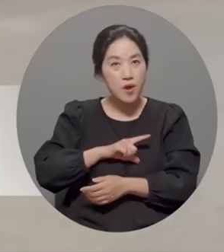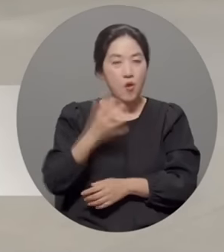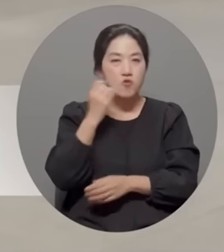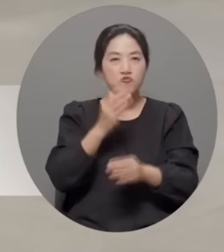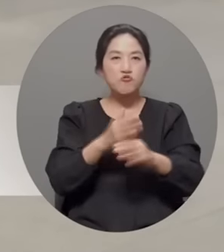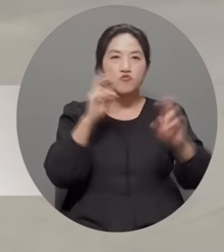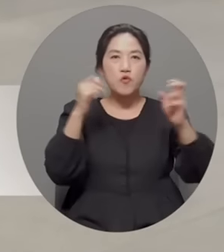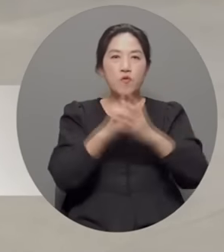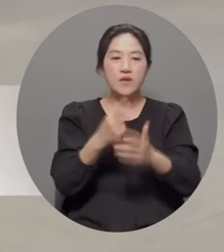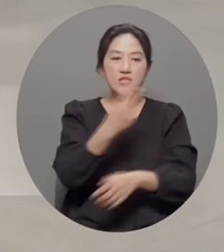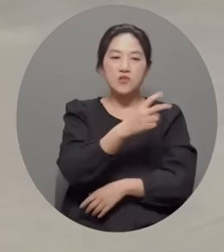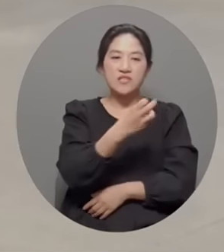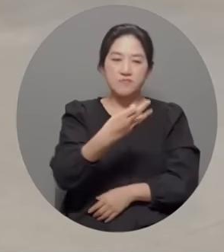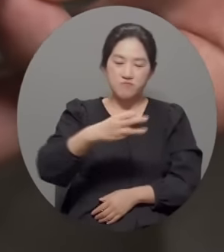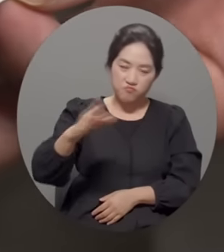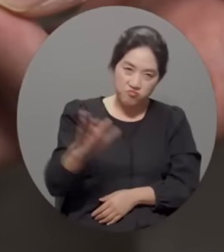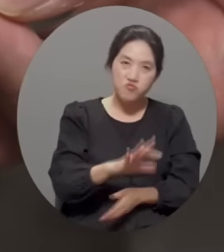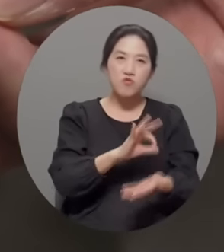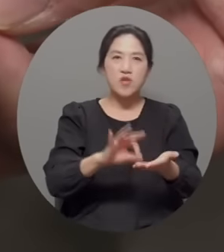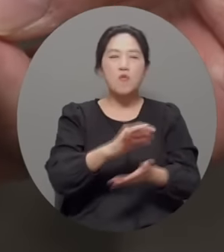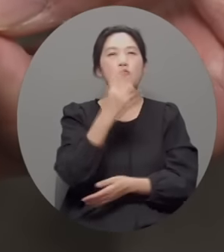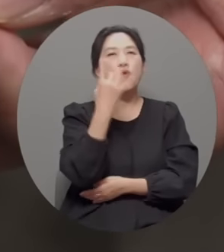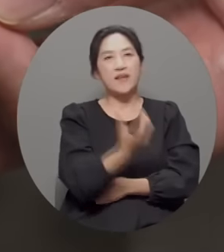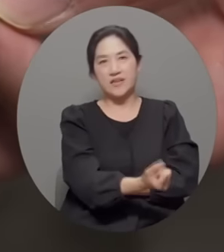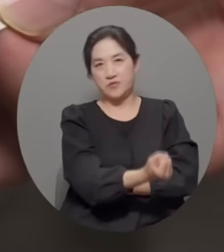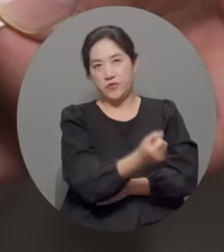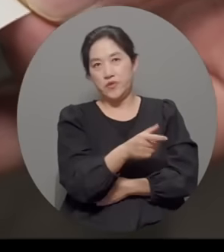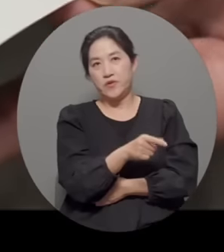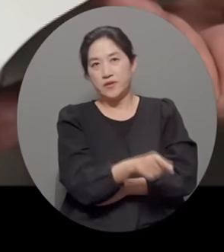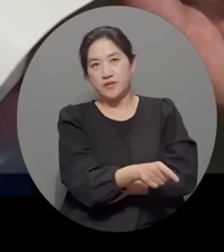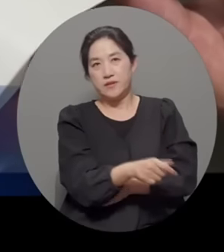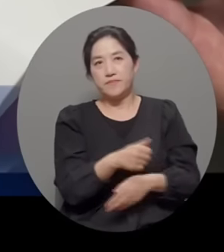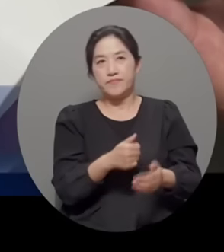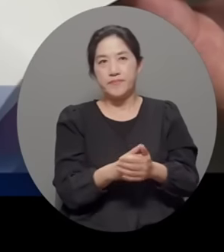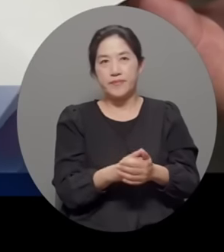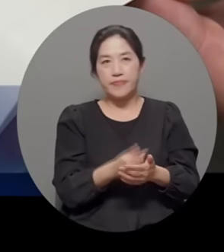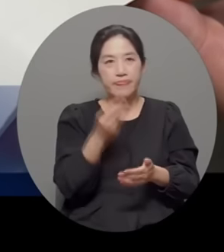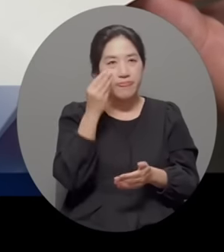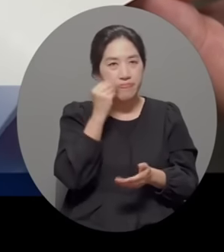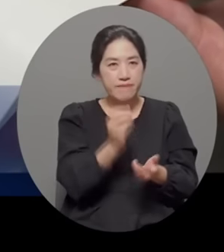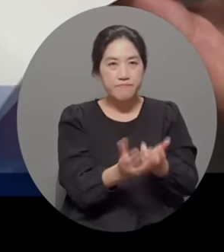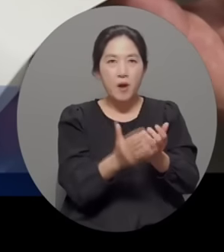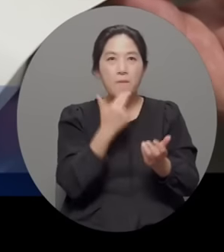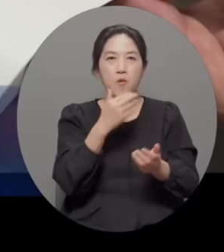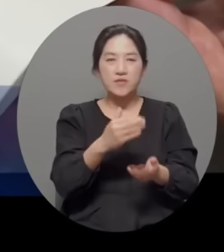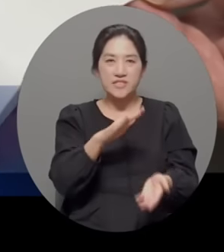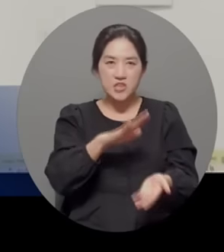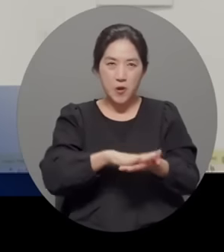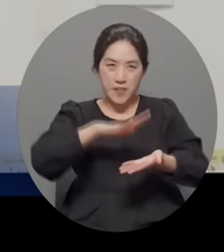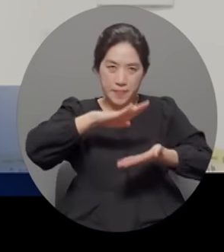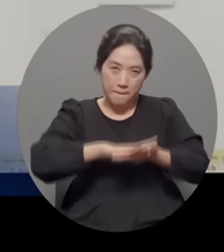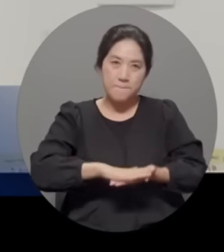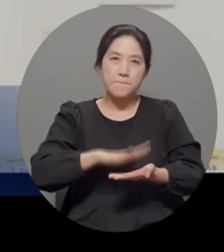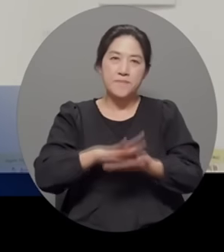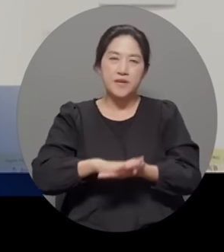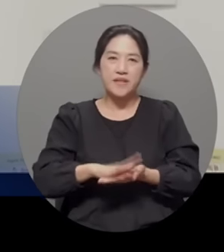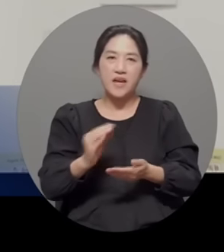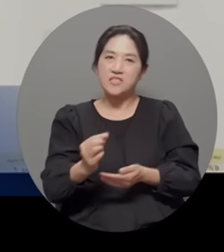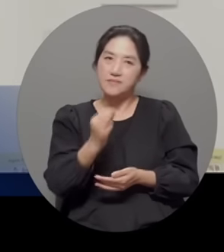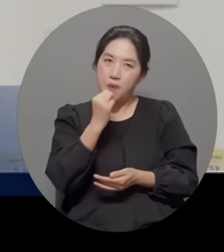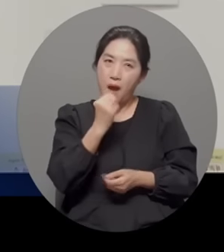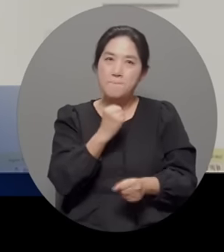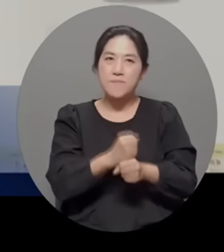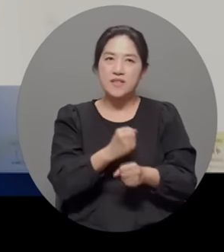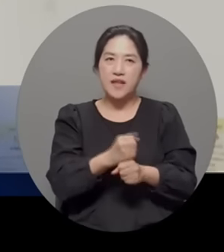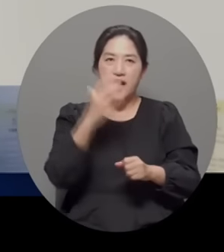중소기업이 2013년부터 사용해온 이름입니다. 기름에 튀기지 않고 오직 열과 압력으로만 아이들 스낵을